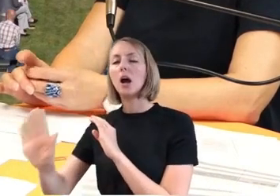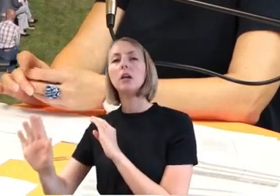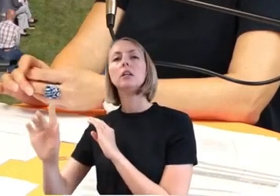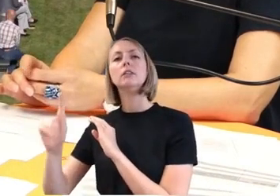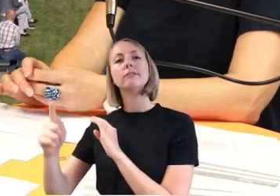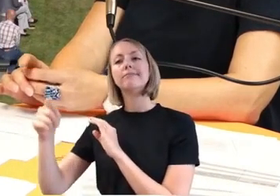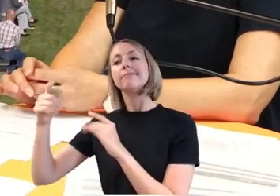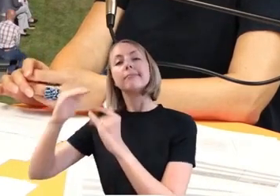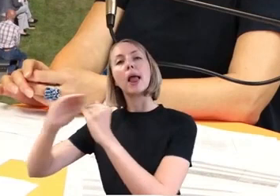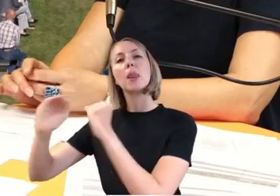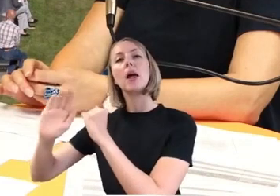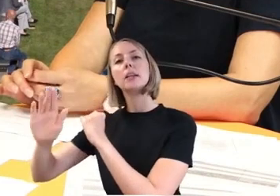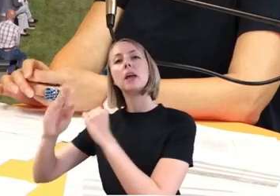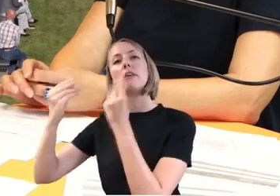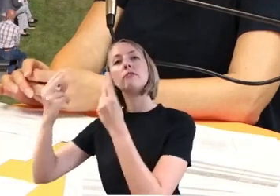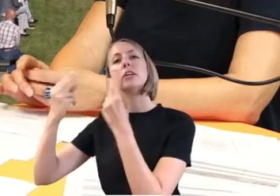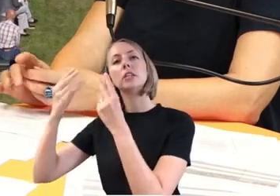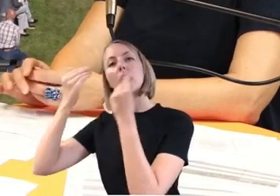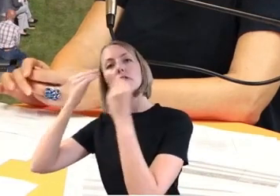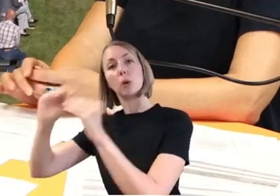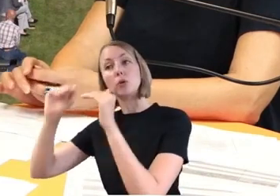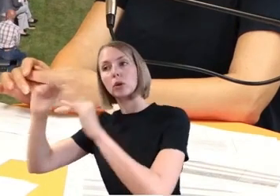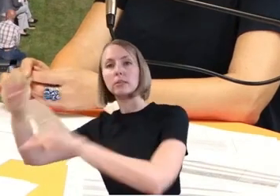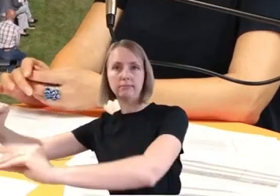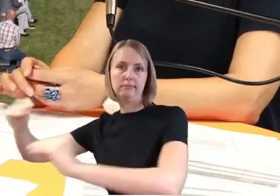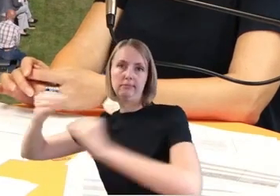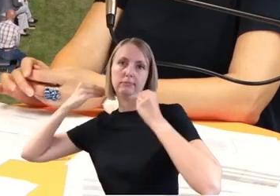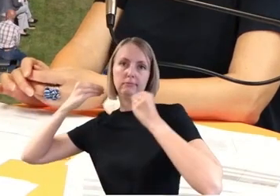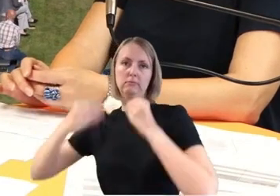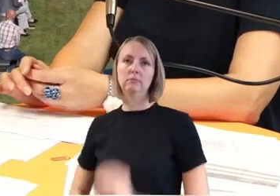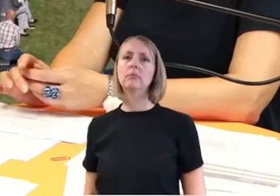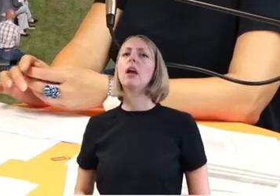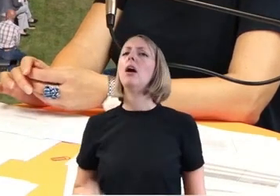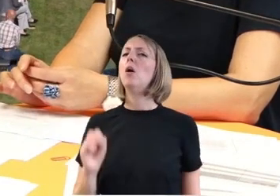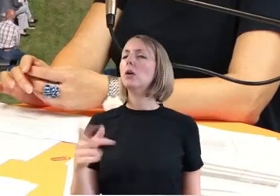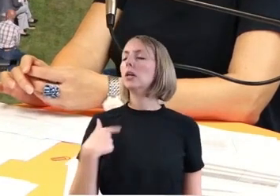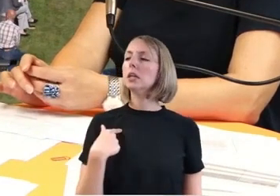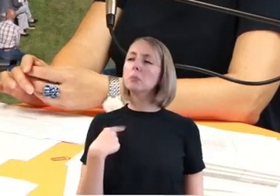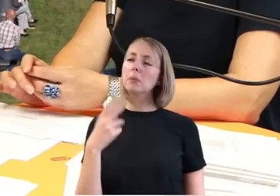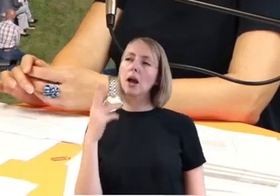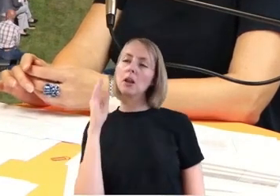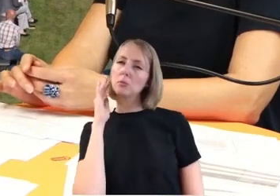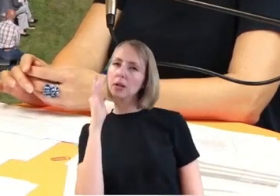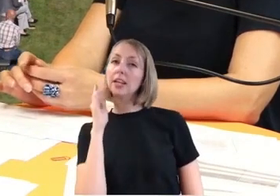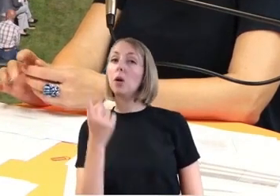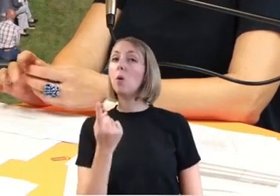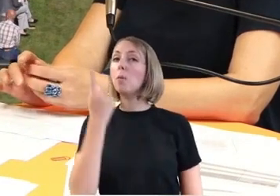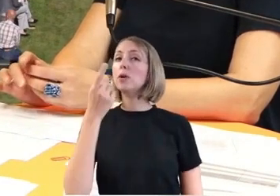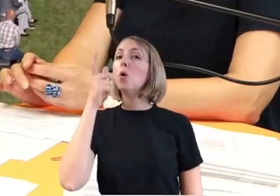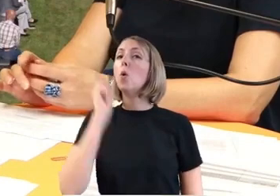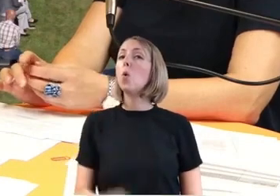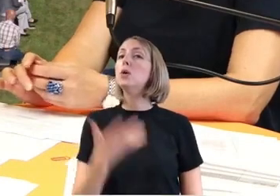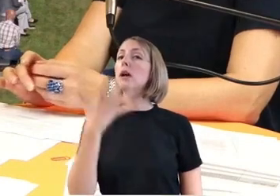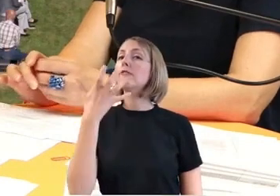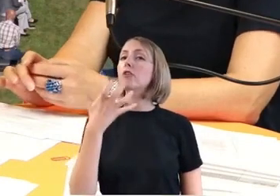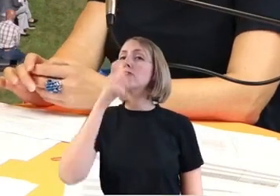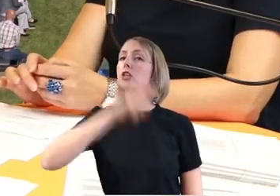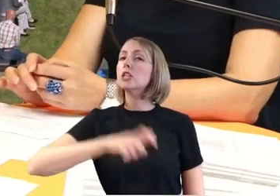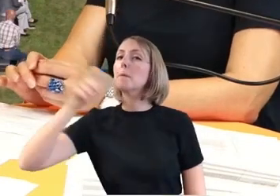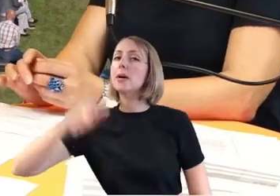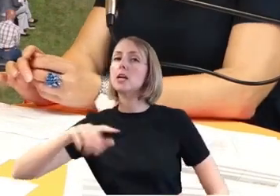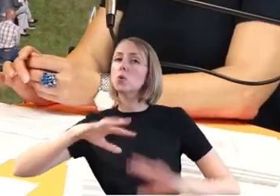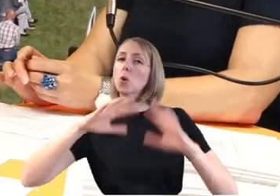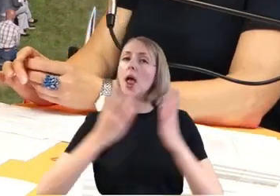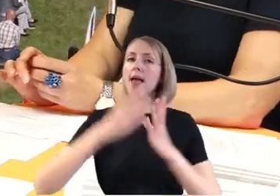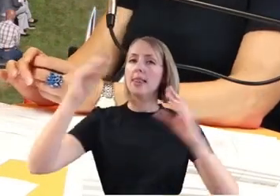behördliche informationen liefern dann wage ich meine prognose sie haben da oben 150 leute sitzen die alle diese informationen zusammentragen